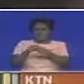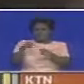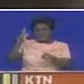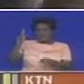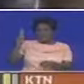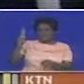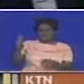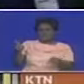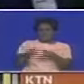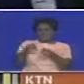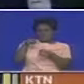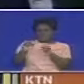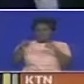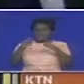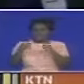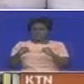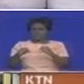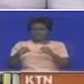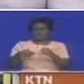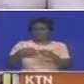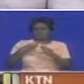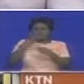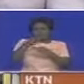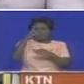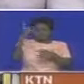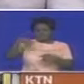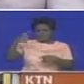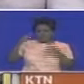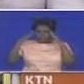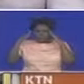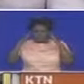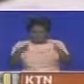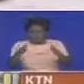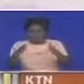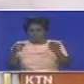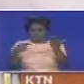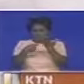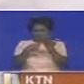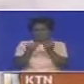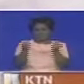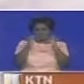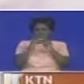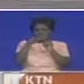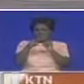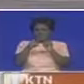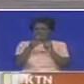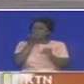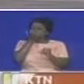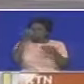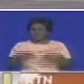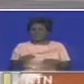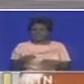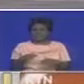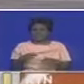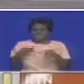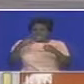wanafunzi Kama hao wo kufi zaidi maani waza taisi hizo ambo zek kiwa ika